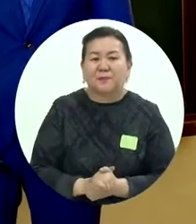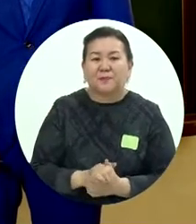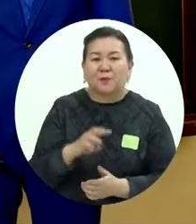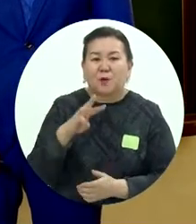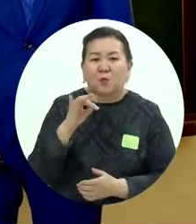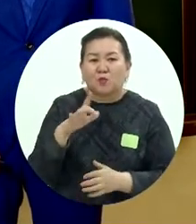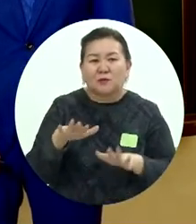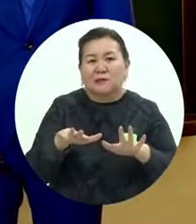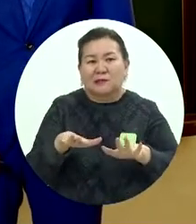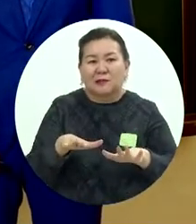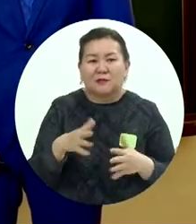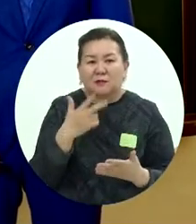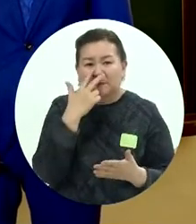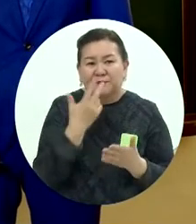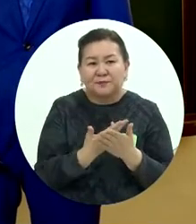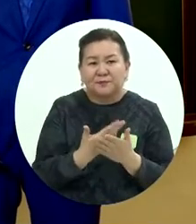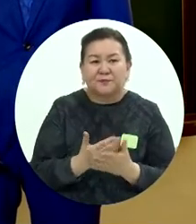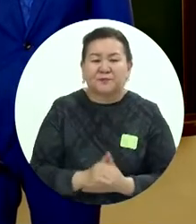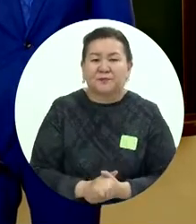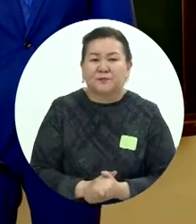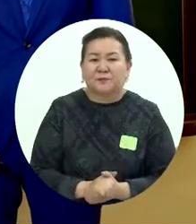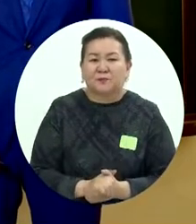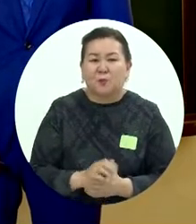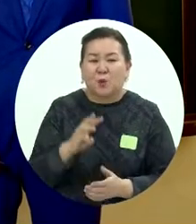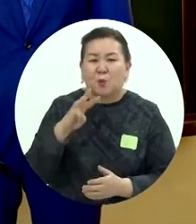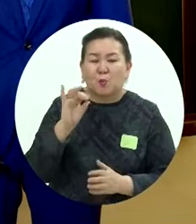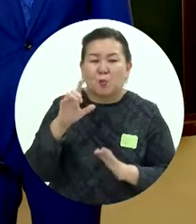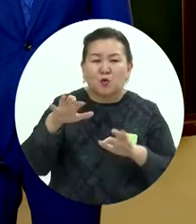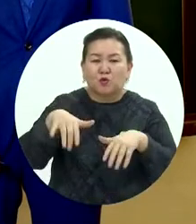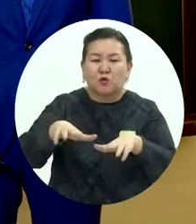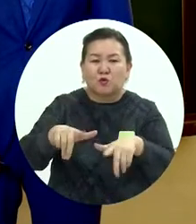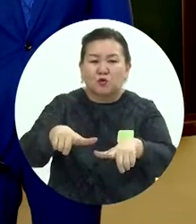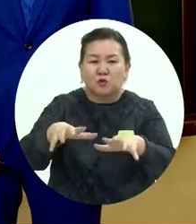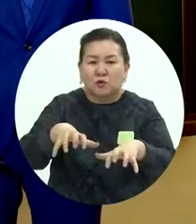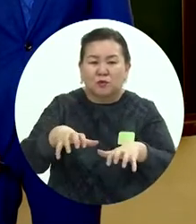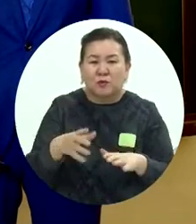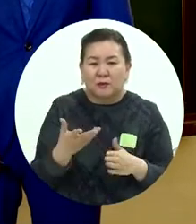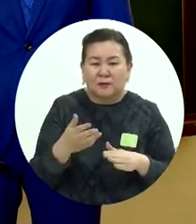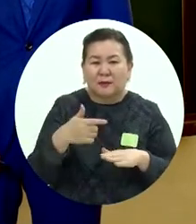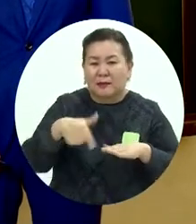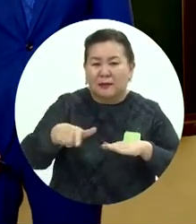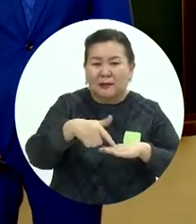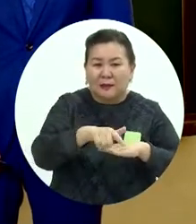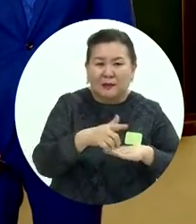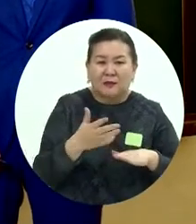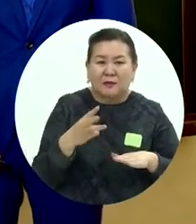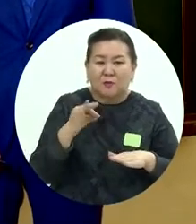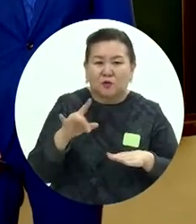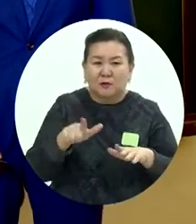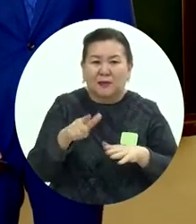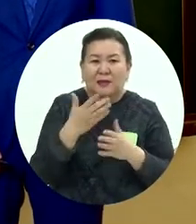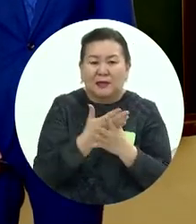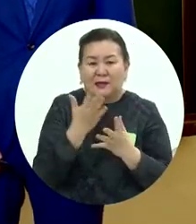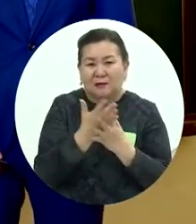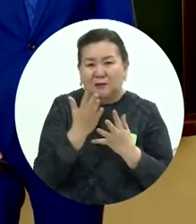мөсөлгийн гаралтай эрлээпийн хурмын хэлбэрүүдийг аваад үзэх юм бол мөсөлг мөсөн голын зөөх, зөвхөн зөөх хуримтлах үйлчилгааны үр дүнд мөсөлгийн